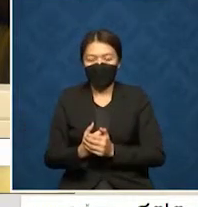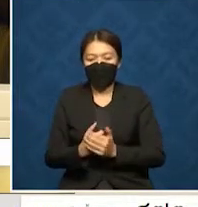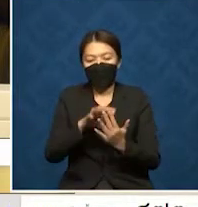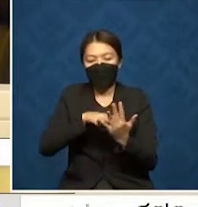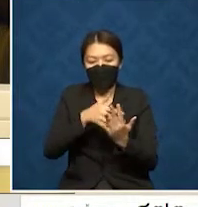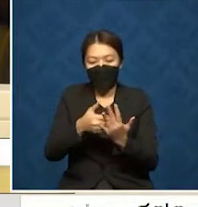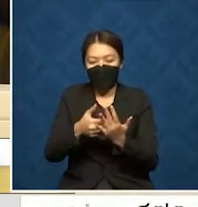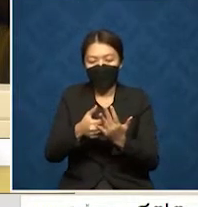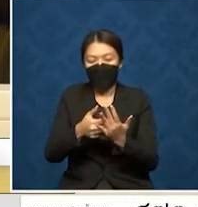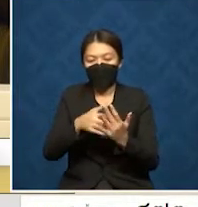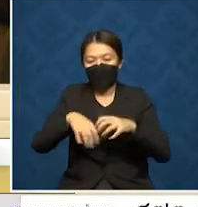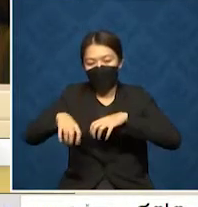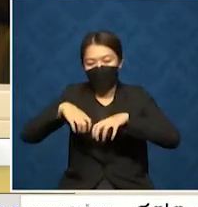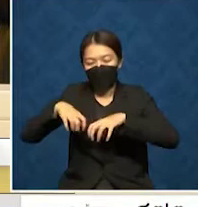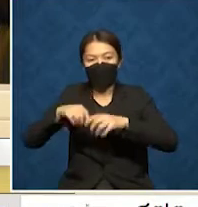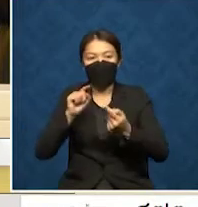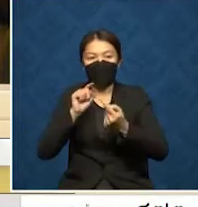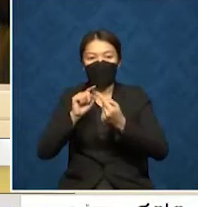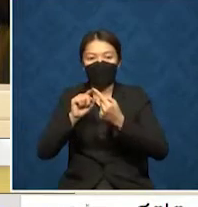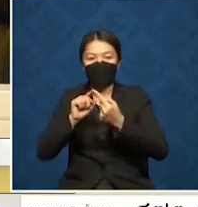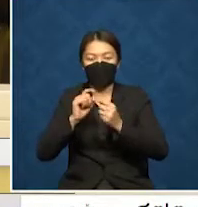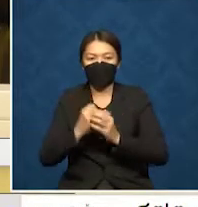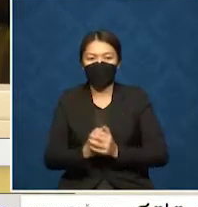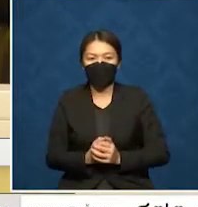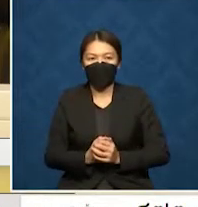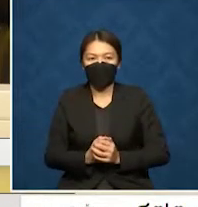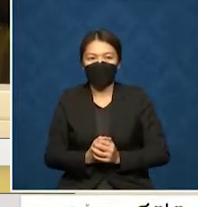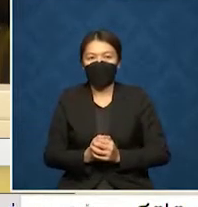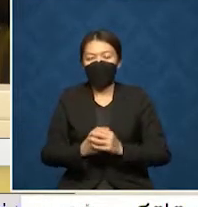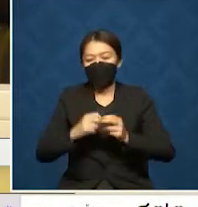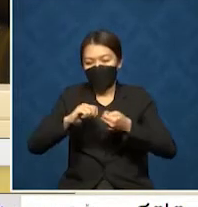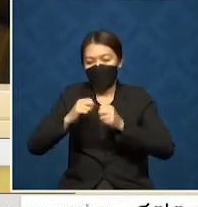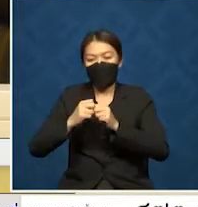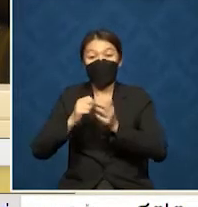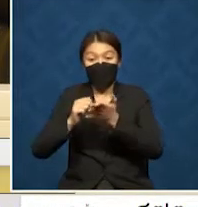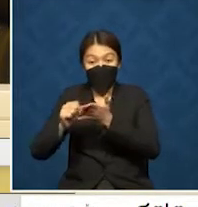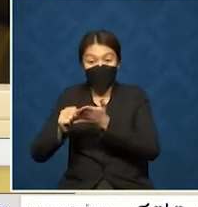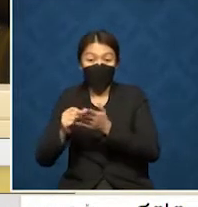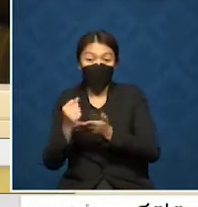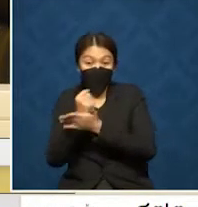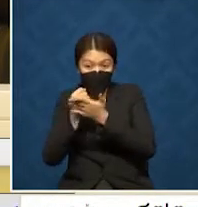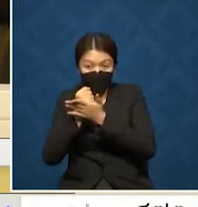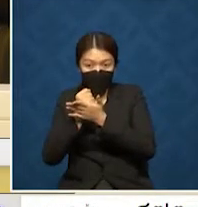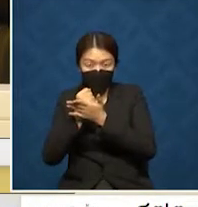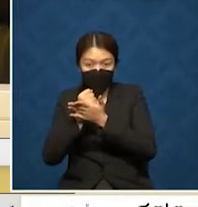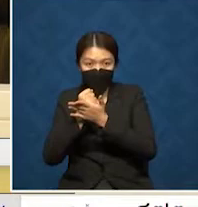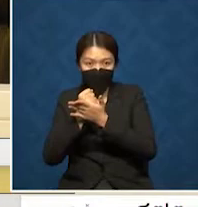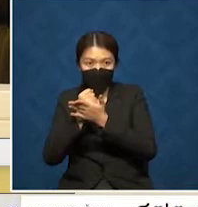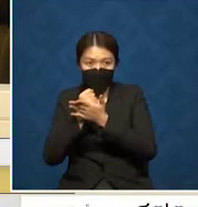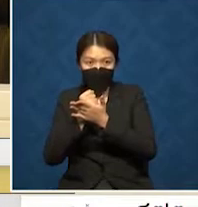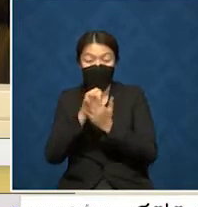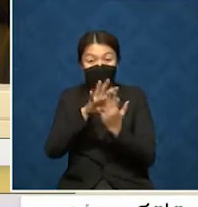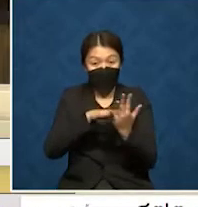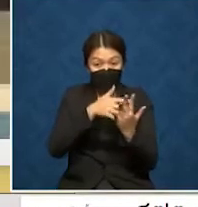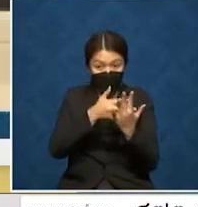ายเรื่องของการแก้ไขปัญหายาเสพติดในนโยบ